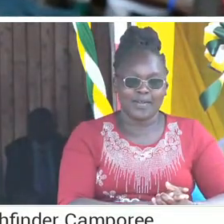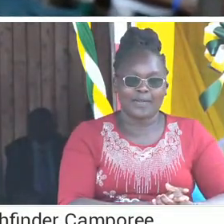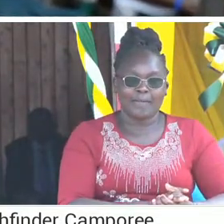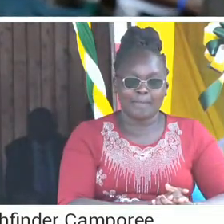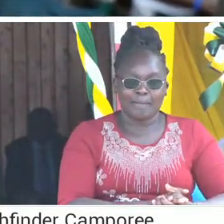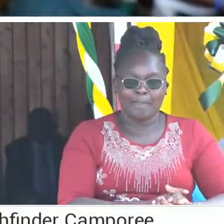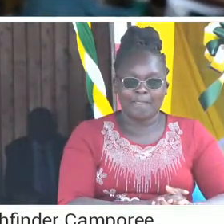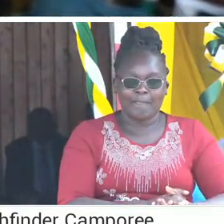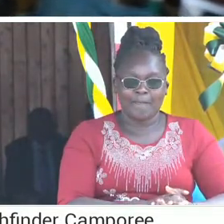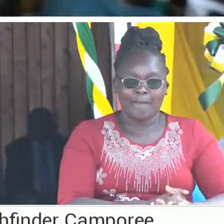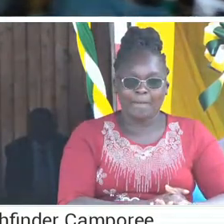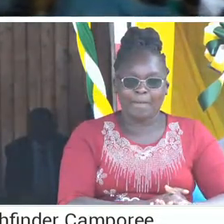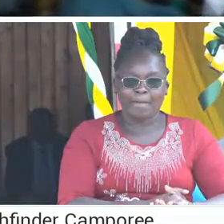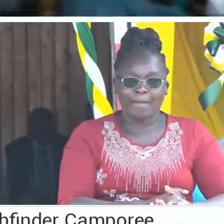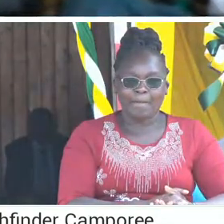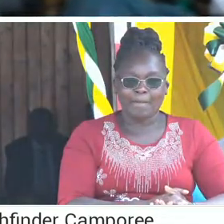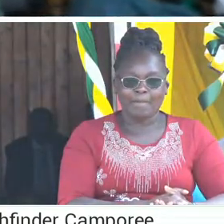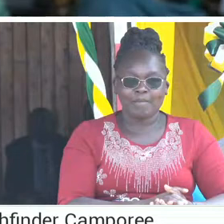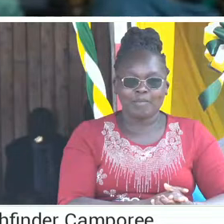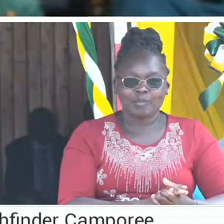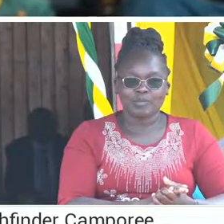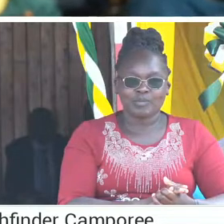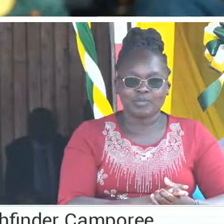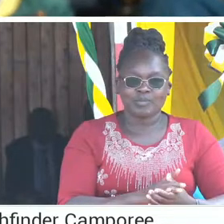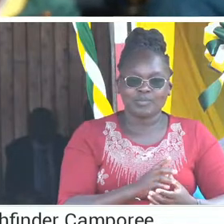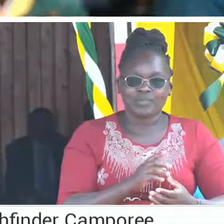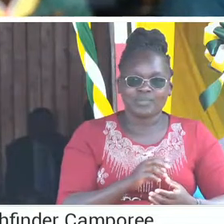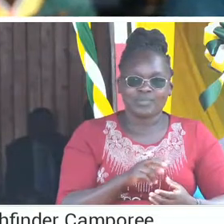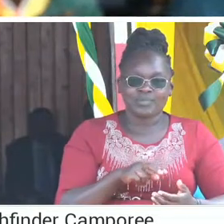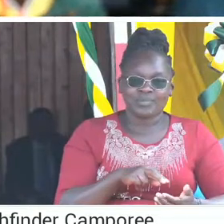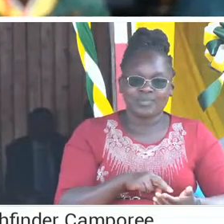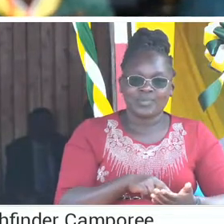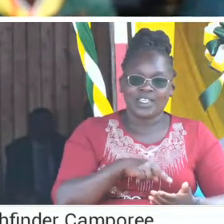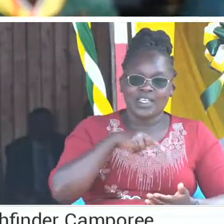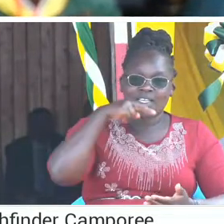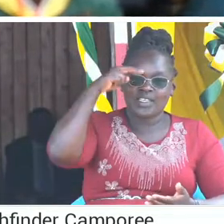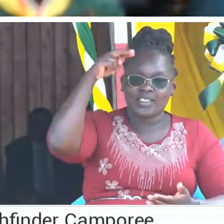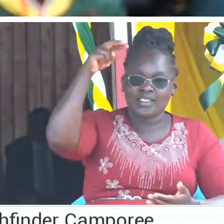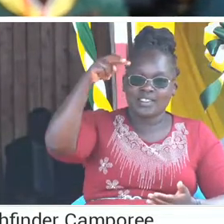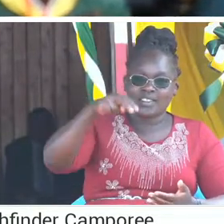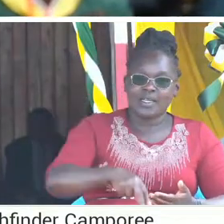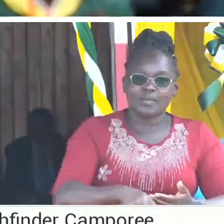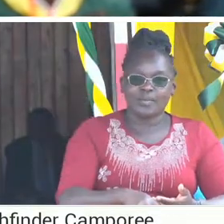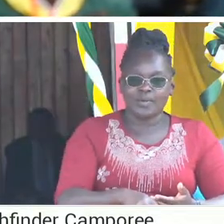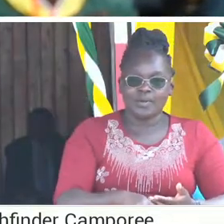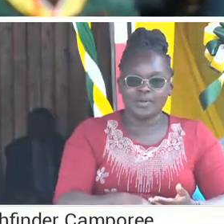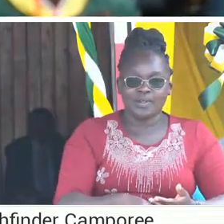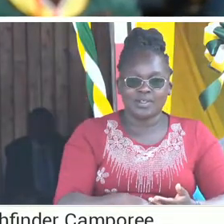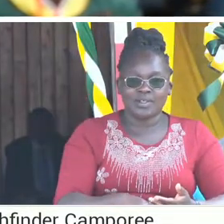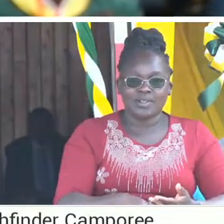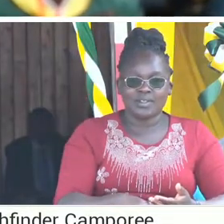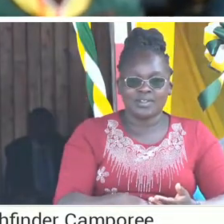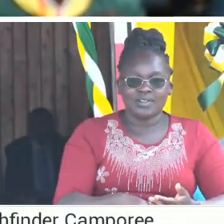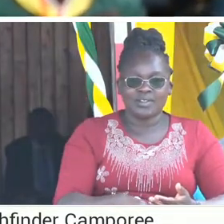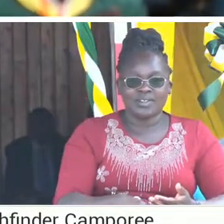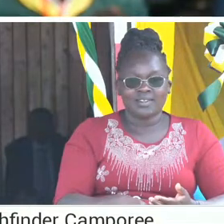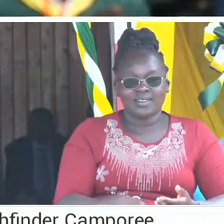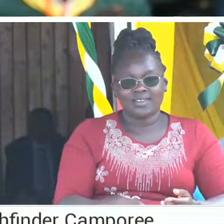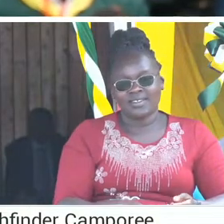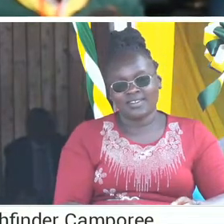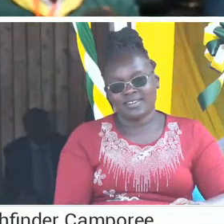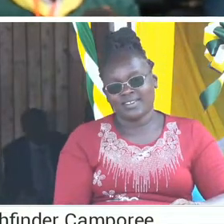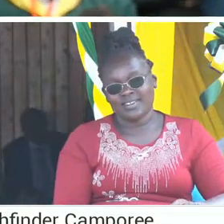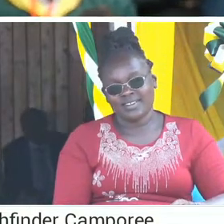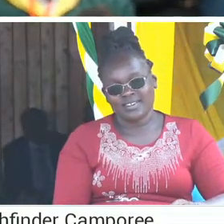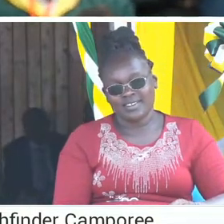Ayayayayayaya. Akakuja chuku chuku chuku chuku chuku chuku chuku chuku chuku chuku chuku chuku chuku chuku chuku chuku chuku chuku chuku chuku chuku chuku. Iyo